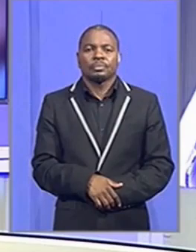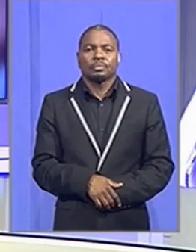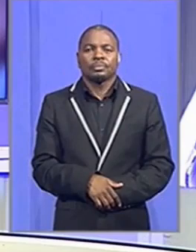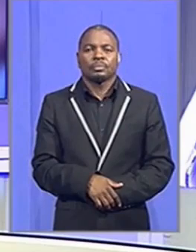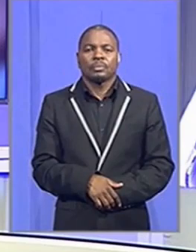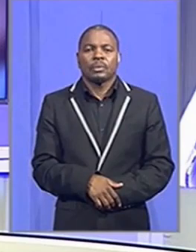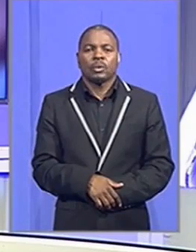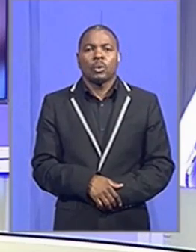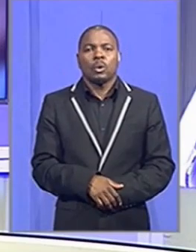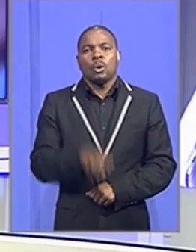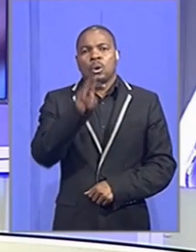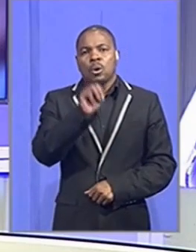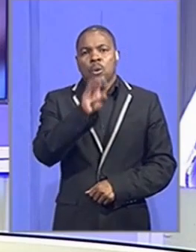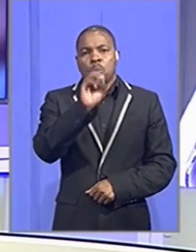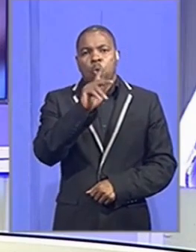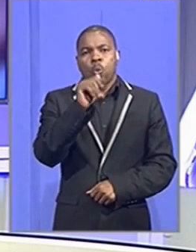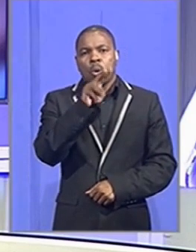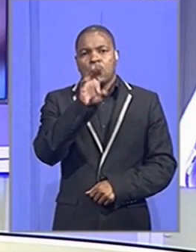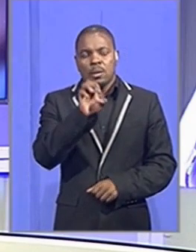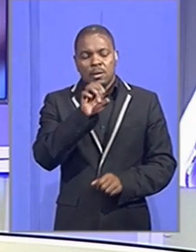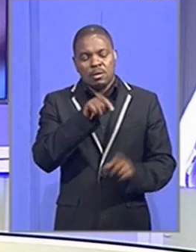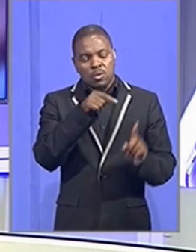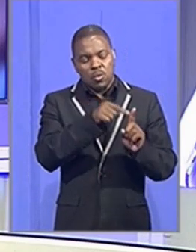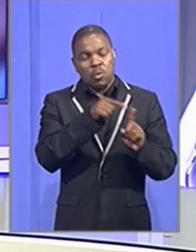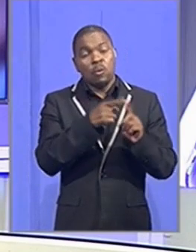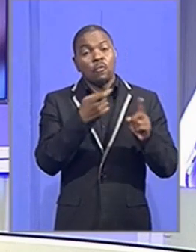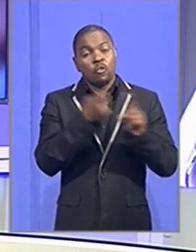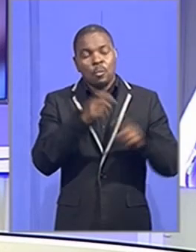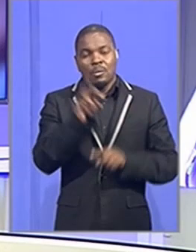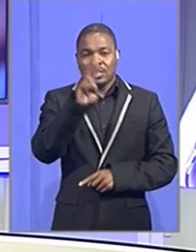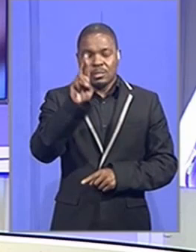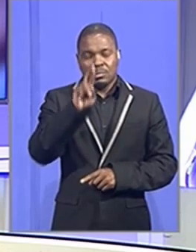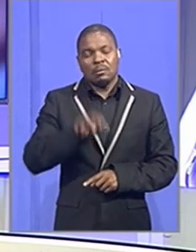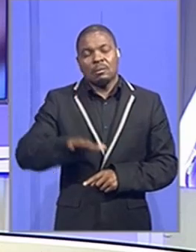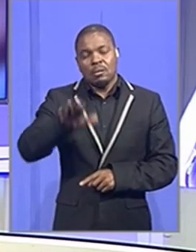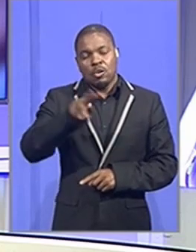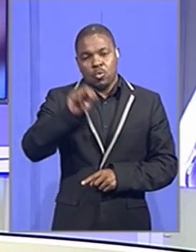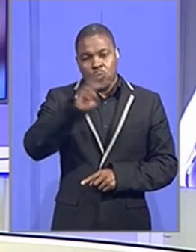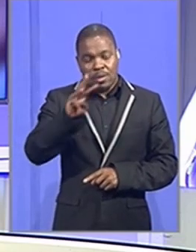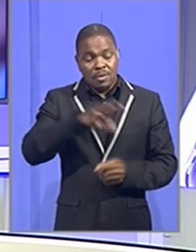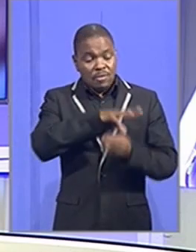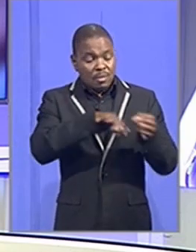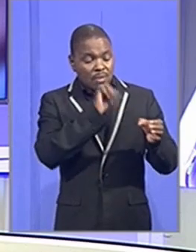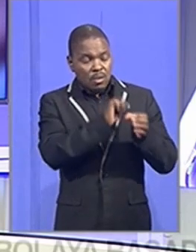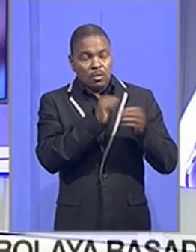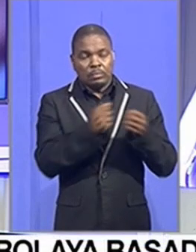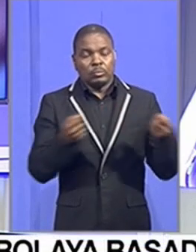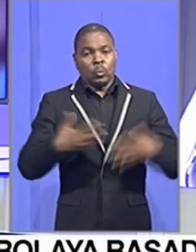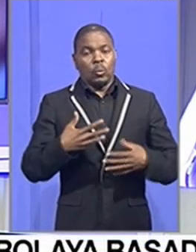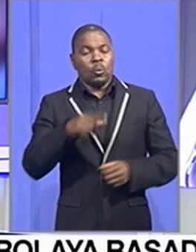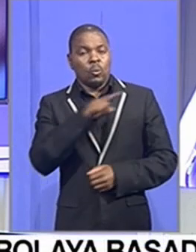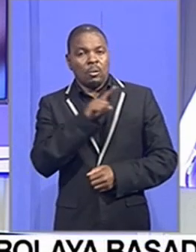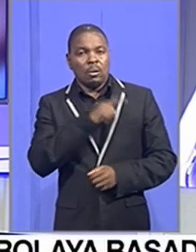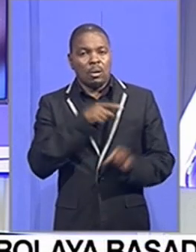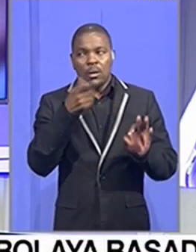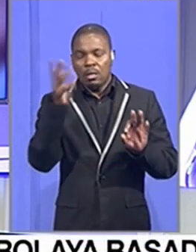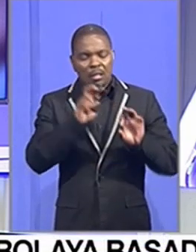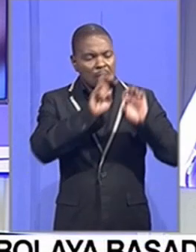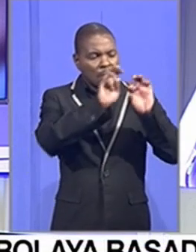Balapa la Khomotso Mokwane wa Mabiskral gaufi le Rustenburg ka Northwest ba tshositswe le go fefedišwa ke go katwa le go bolawa ga